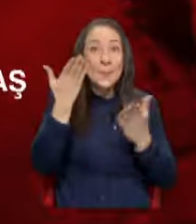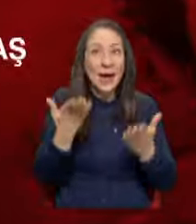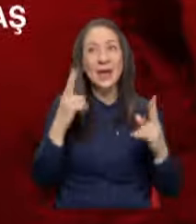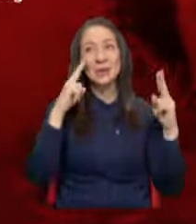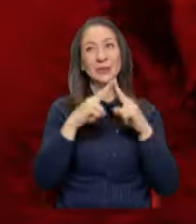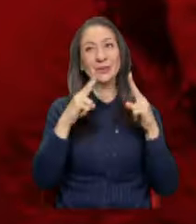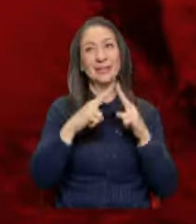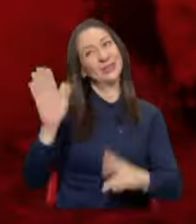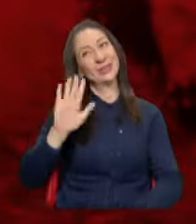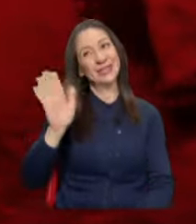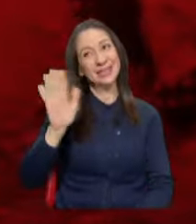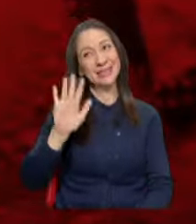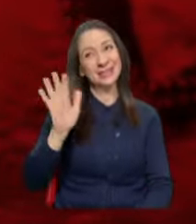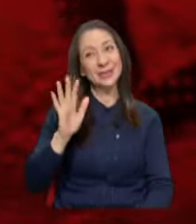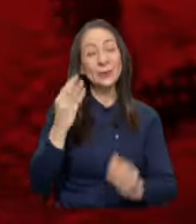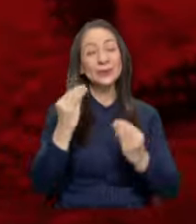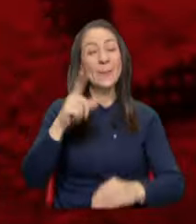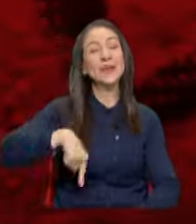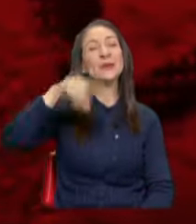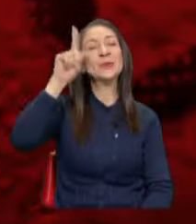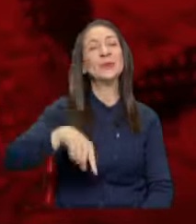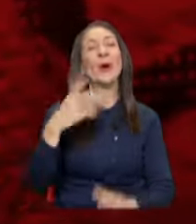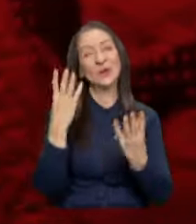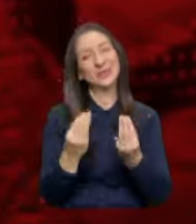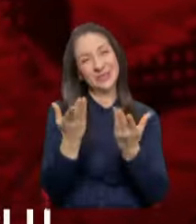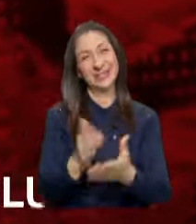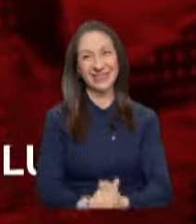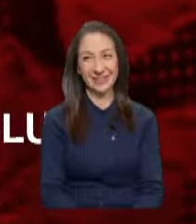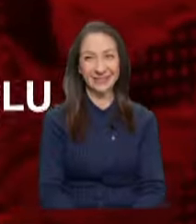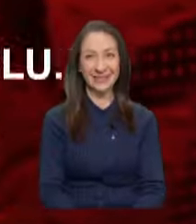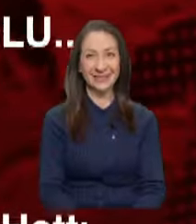görüşmek dileğiyle hoşça kalın güzel bir gün